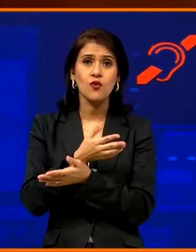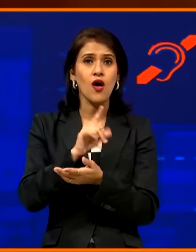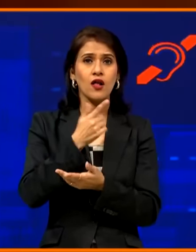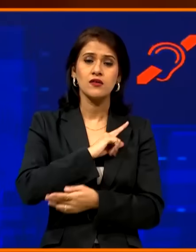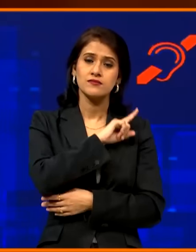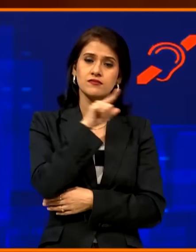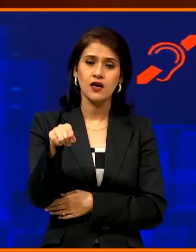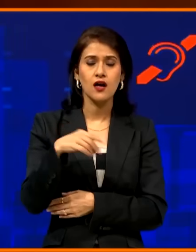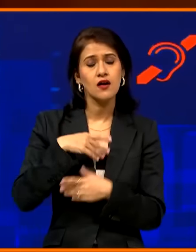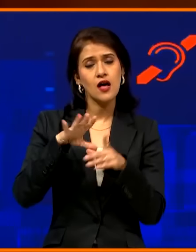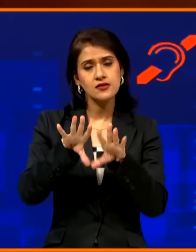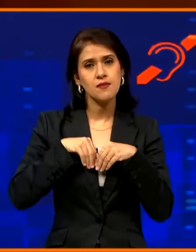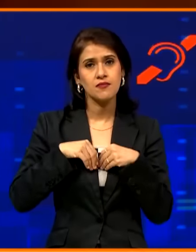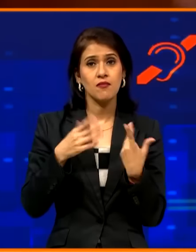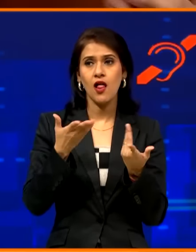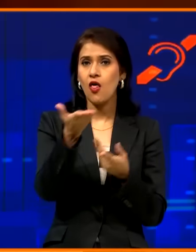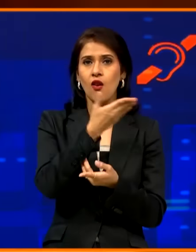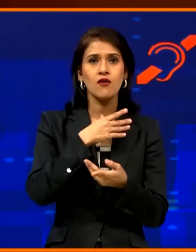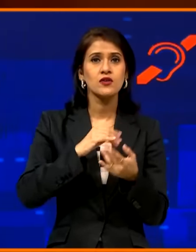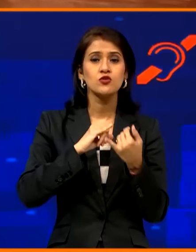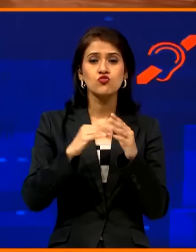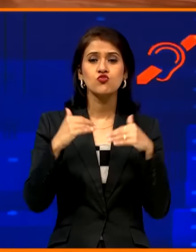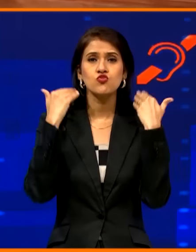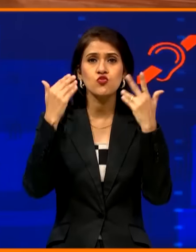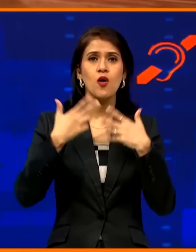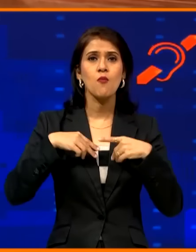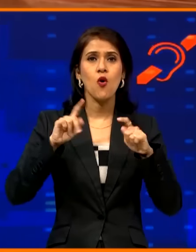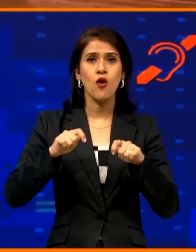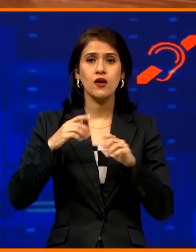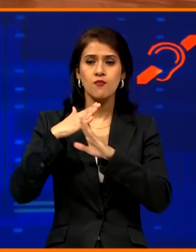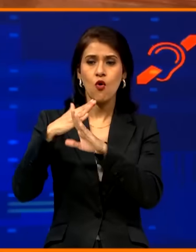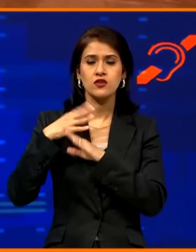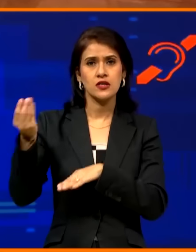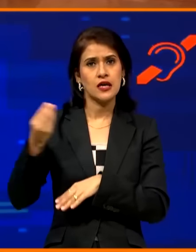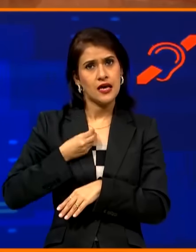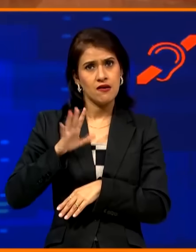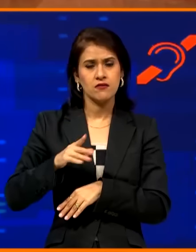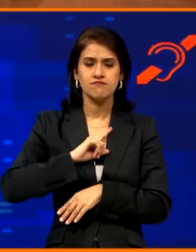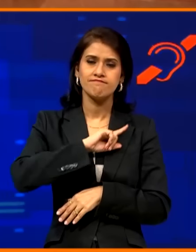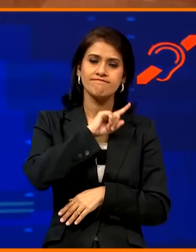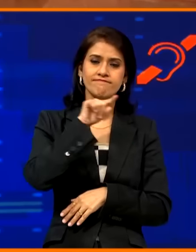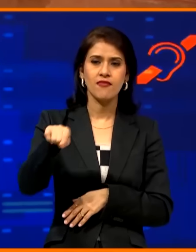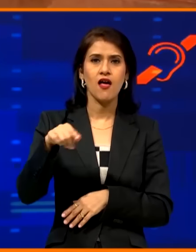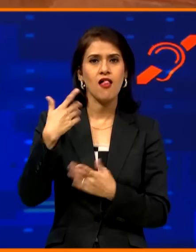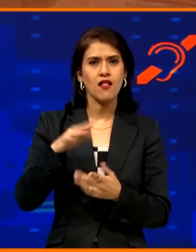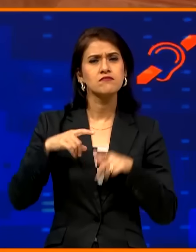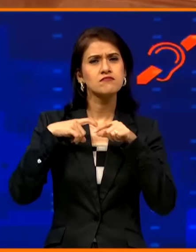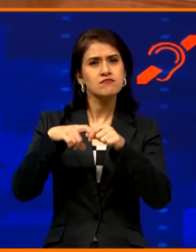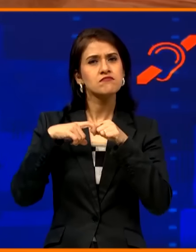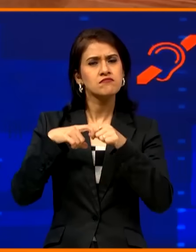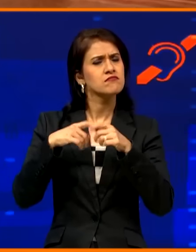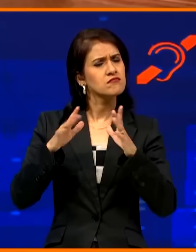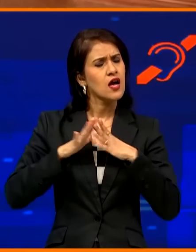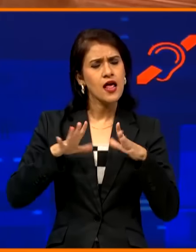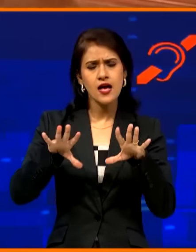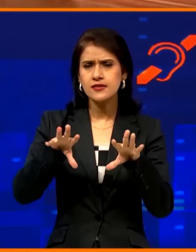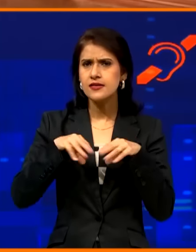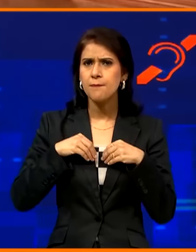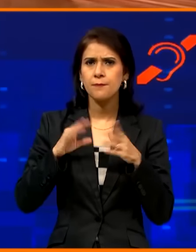कोई गया भी नहीं है सुप्रीम कोर्ट से प्रोटेक्शन मिला हुआ था मुझे भी मिला हुआ था लेकिन मैं गया जाकर मैंने कहा बिल्कुल मैं सवाल